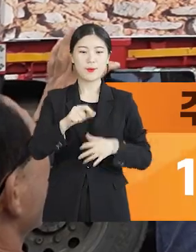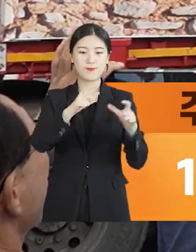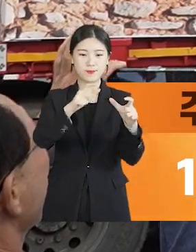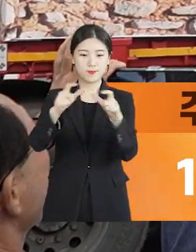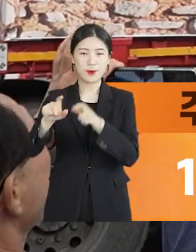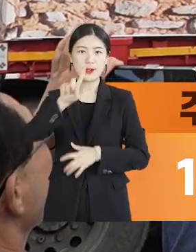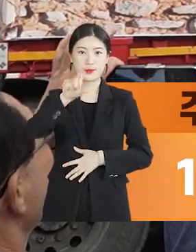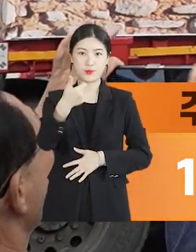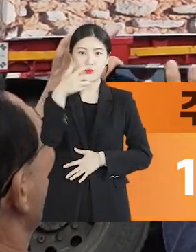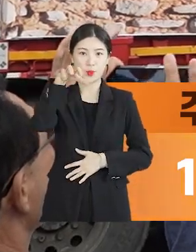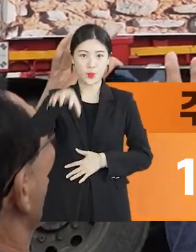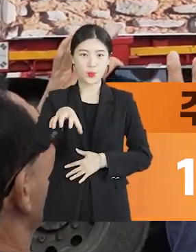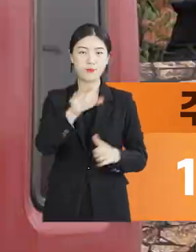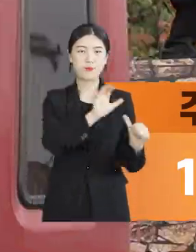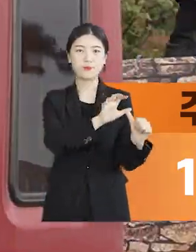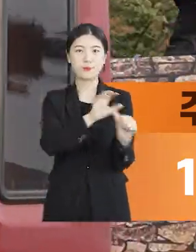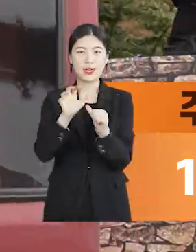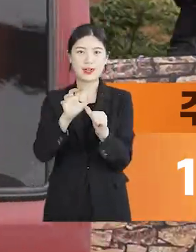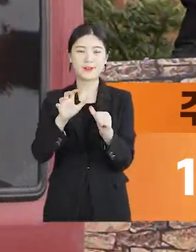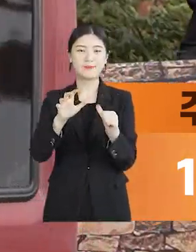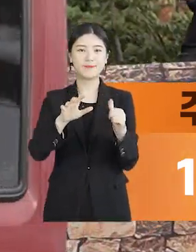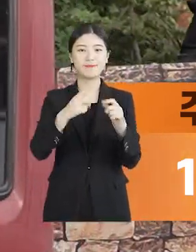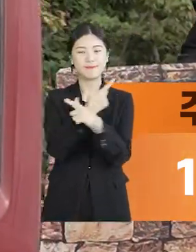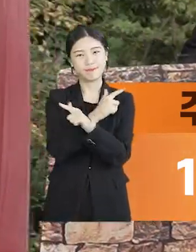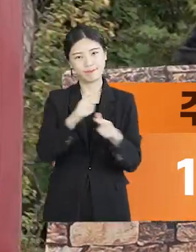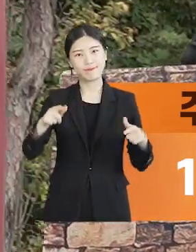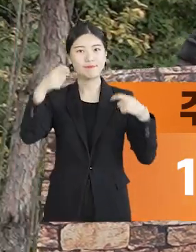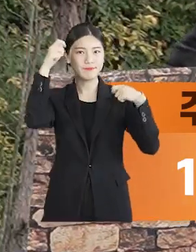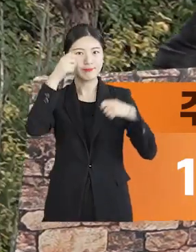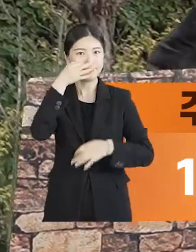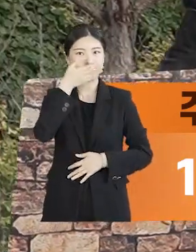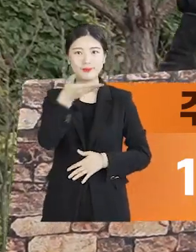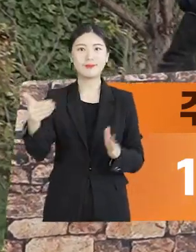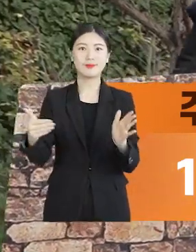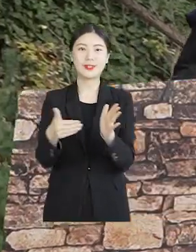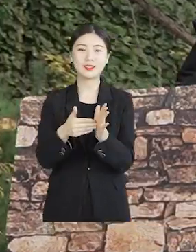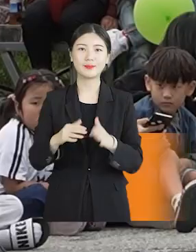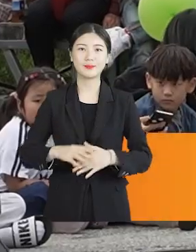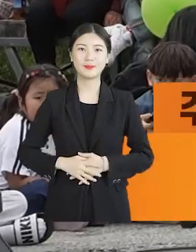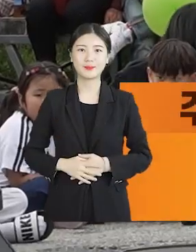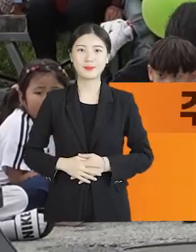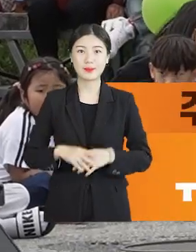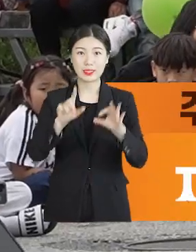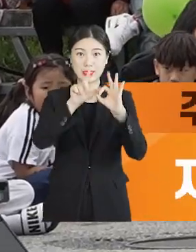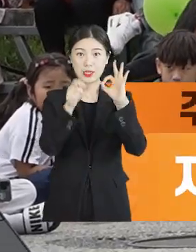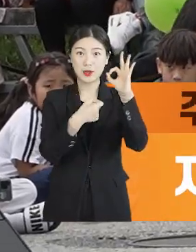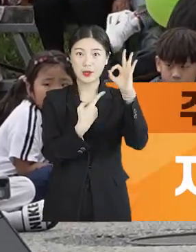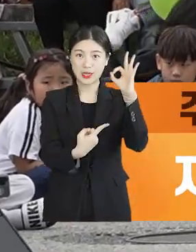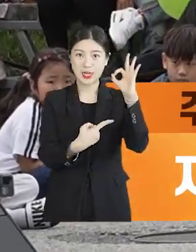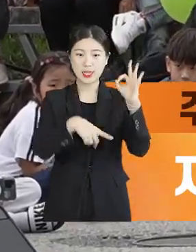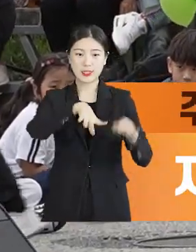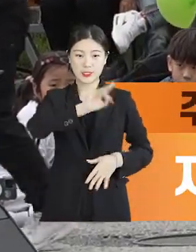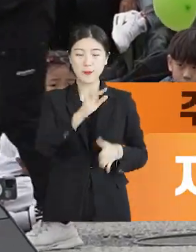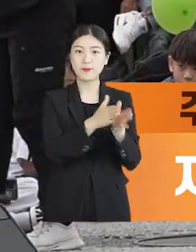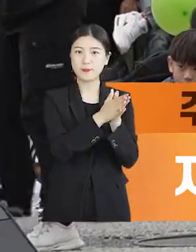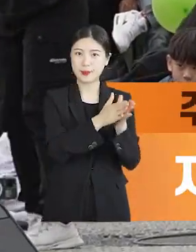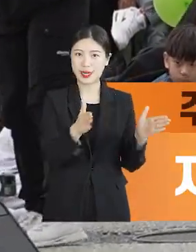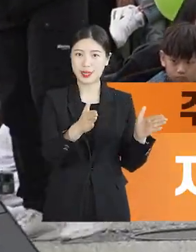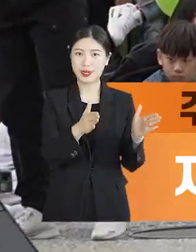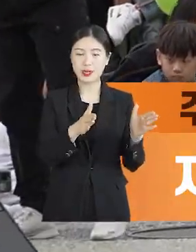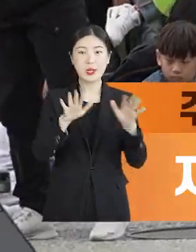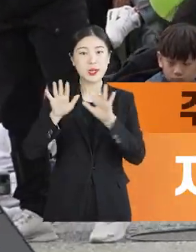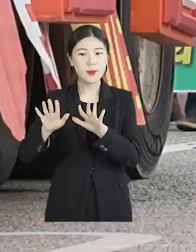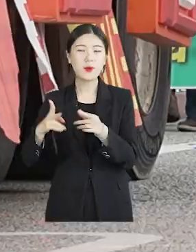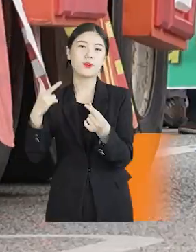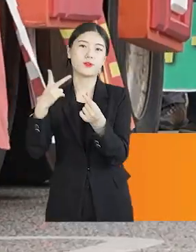읍면동의 자원을 활용해 다양한 퍼포먼스가 구성된 공연인데요. 지난 1일에 1회차 공연이 진행된 바